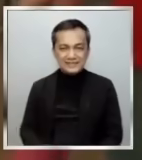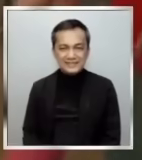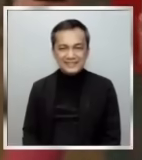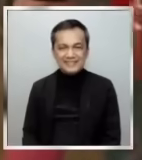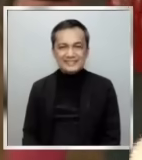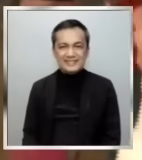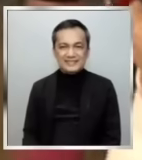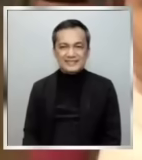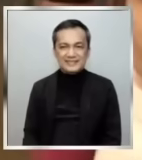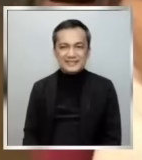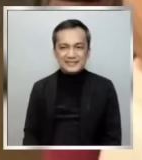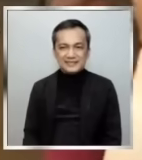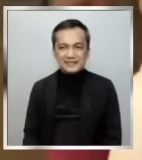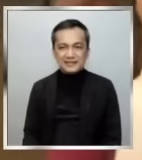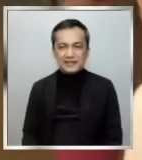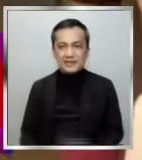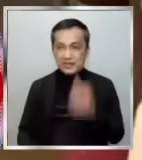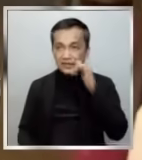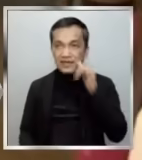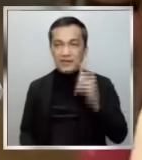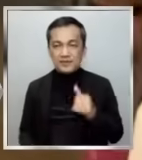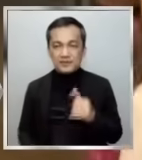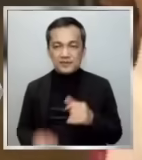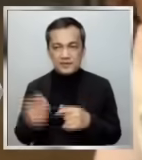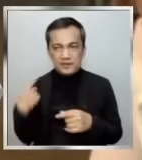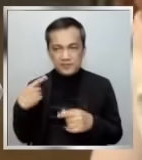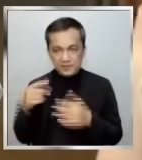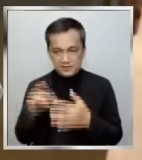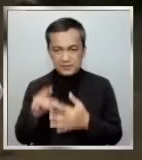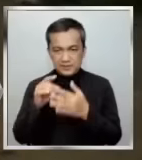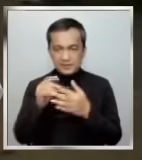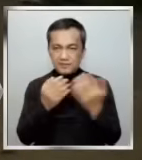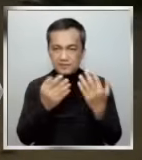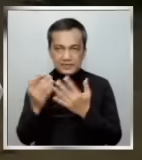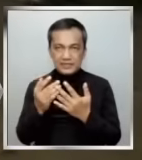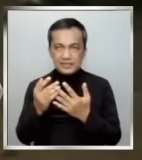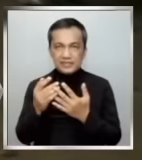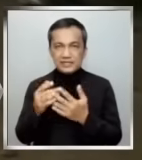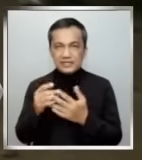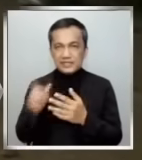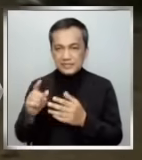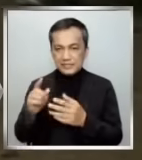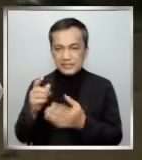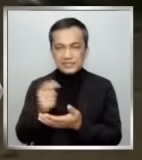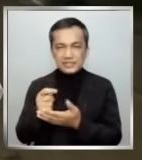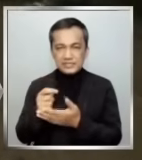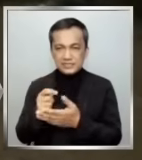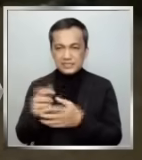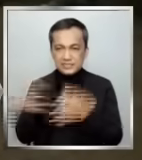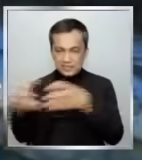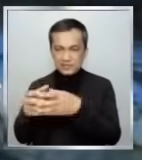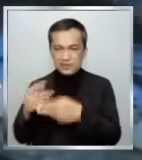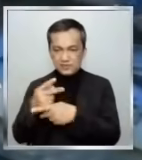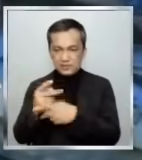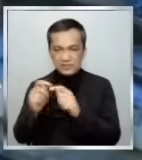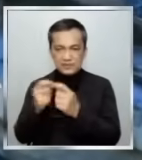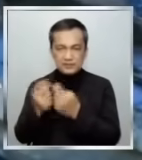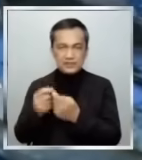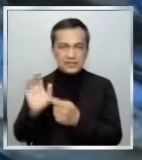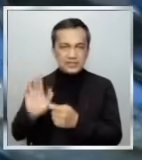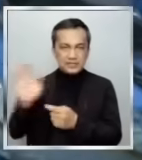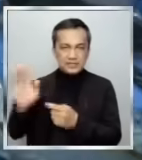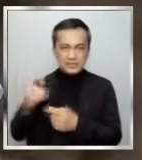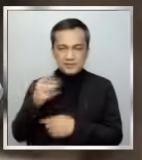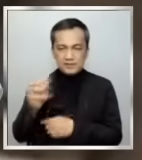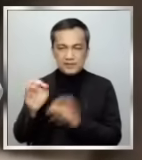Bubay kahapon special birthday treat din si yan para sa cast at production team ng kanyang upcoming GMA family